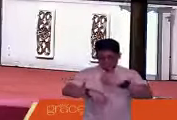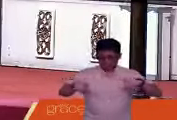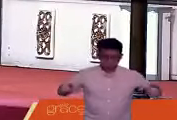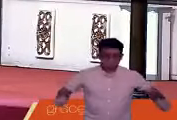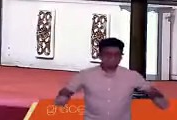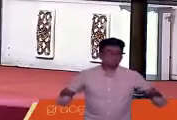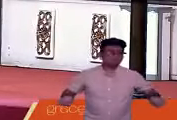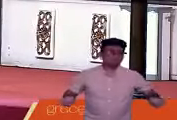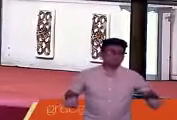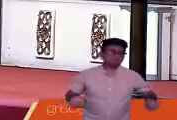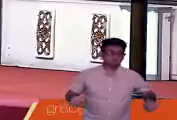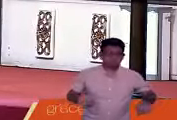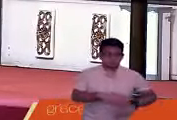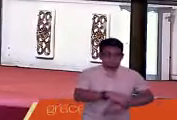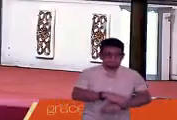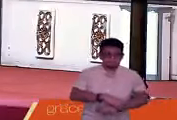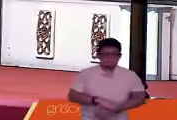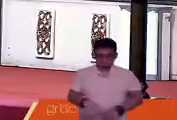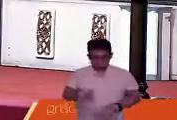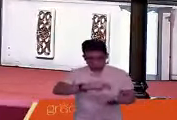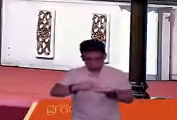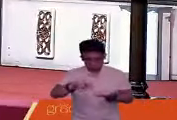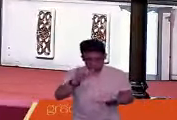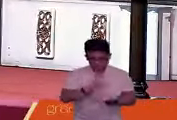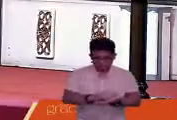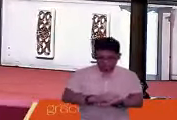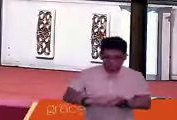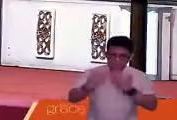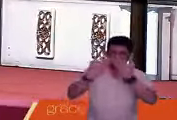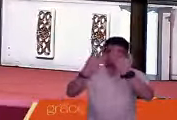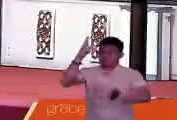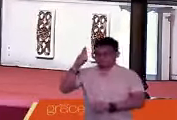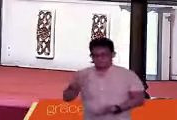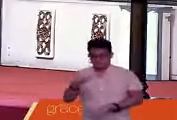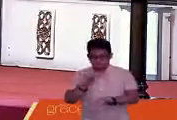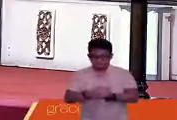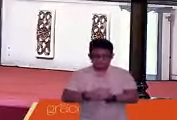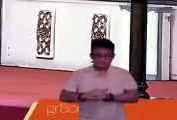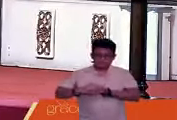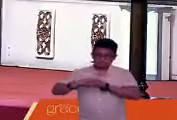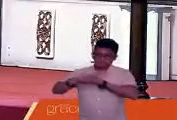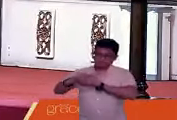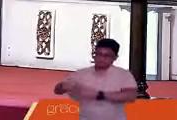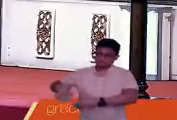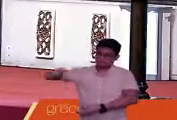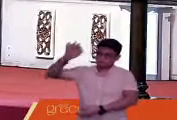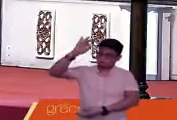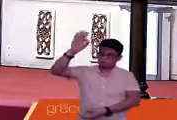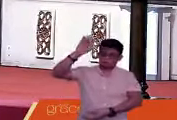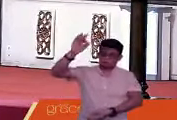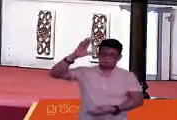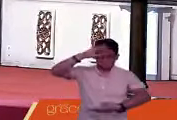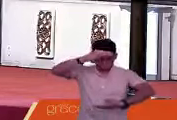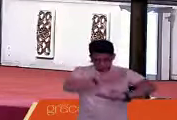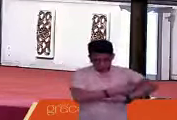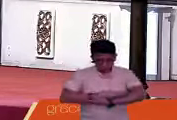Mga kaigsoonan, nindot kayo, nagpasalamat ko sa Ginoo nga ang akong anak na pastor.